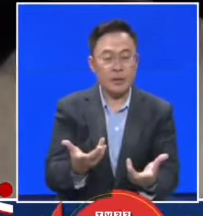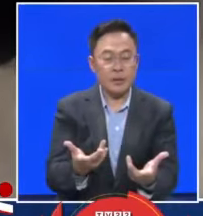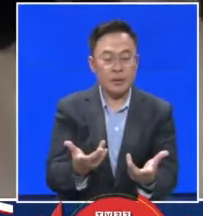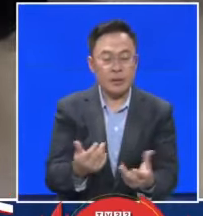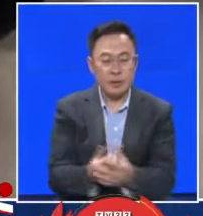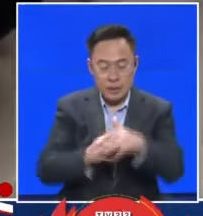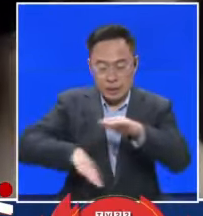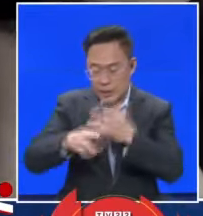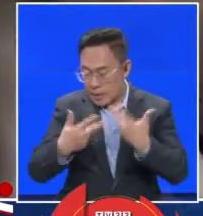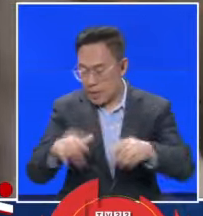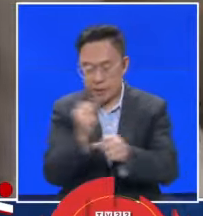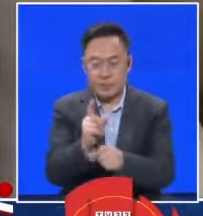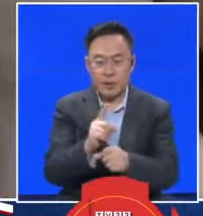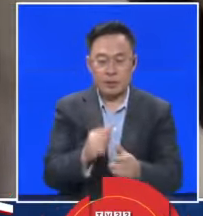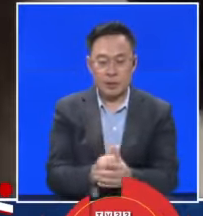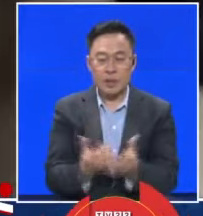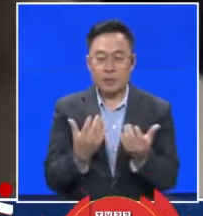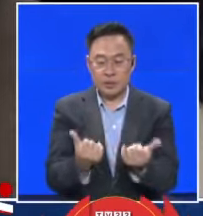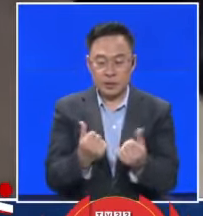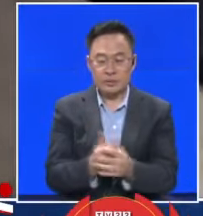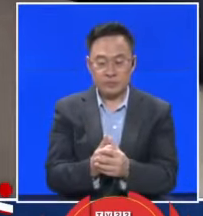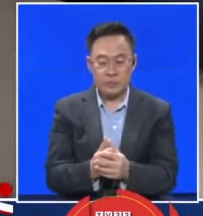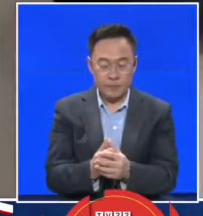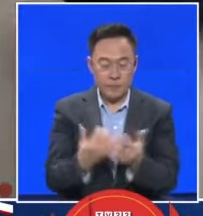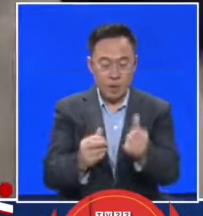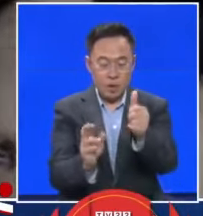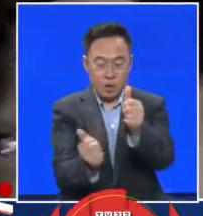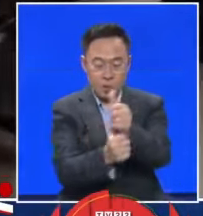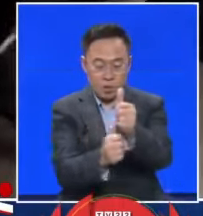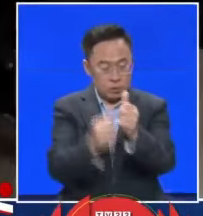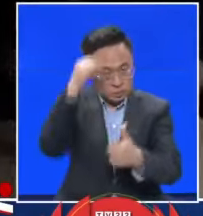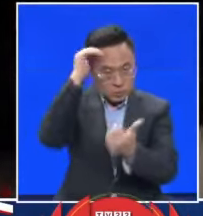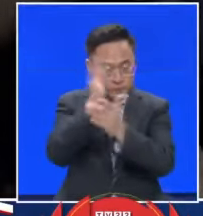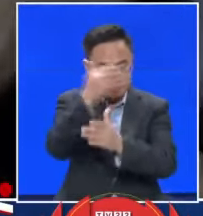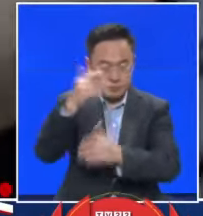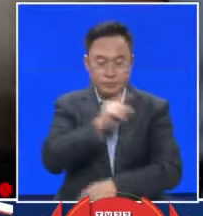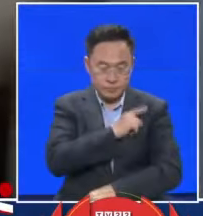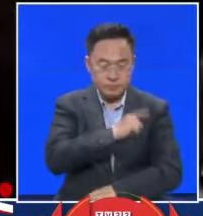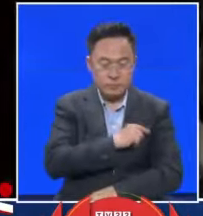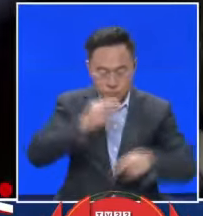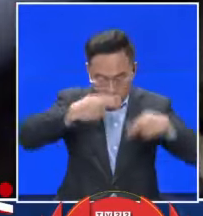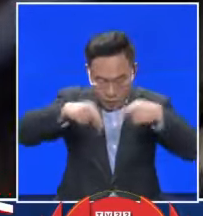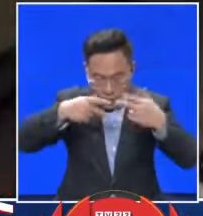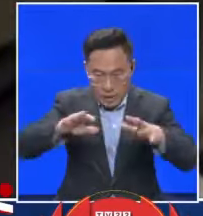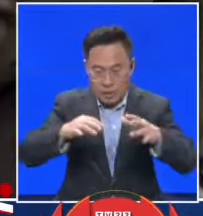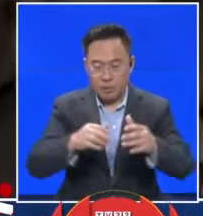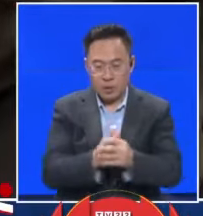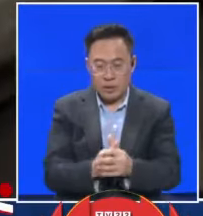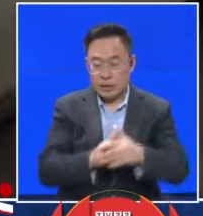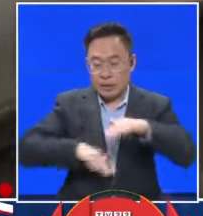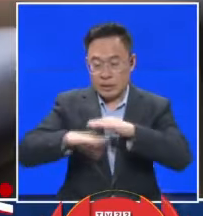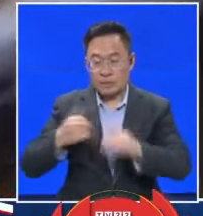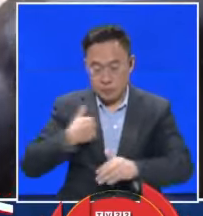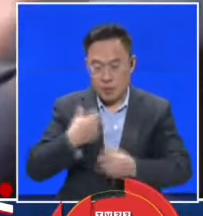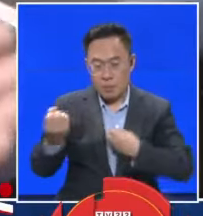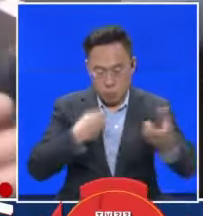คะพลตำรวจโทอัครเดชบอกว่าเอาเป็นว่าถ้าใครมีหลักฐานเพิ่มเติมส่งมาได้เลยนะสามารถส่งมาให้ตรวจสอบได้เลยส่วนการ